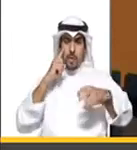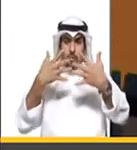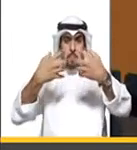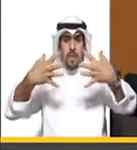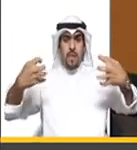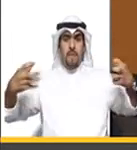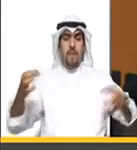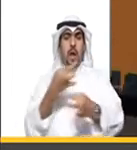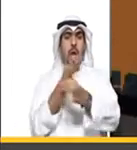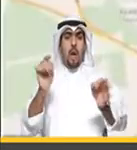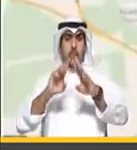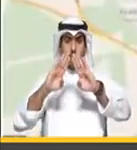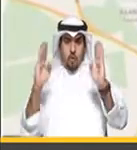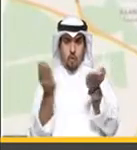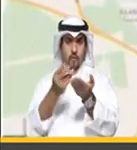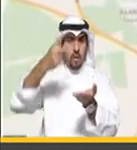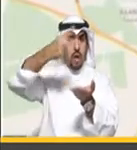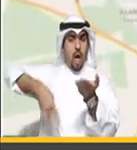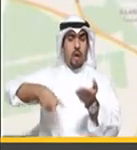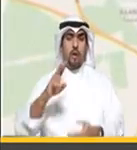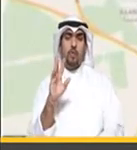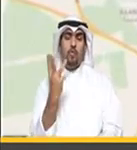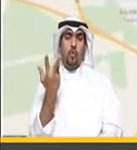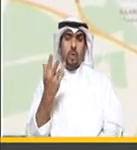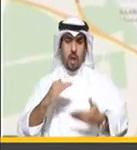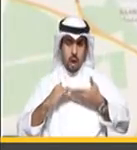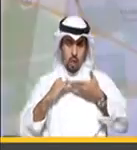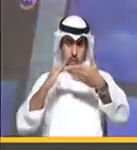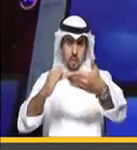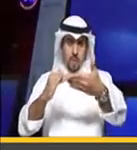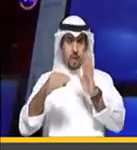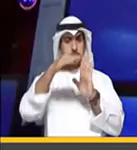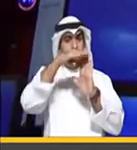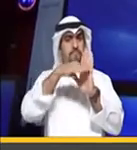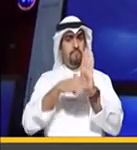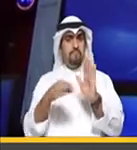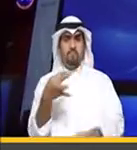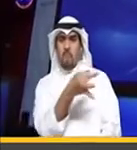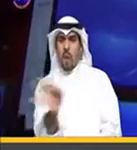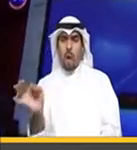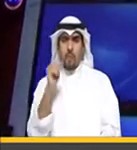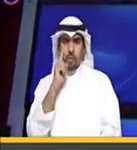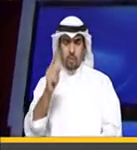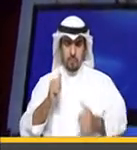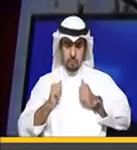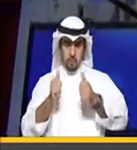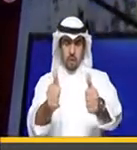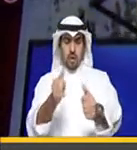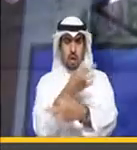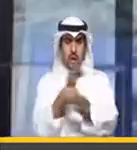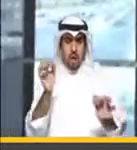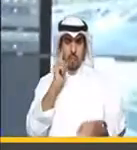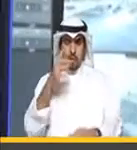غرفة اتخاذ القرار والخدمات التي تقدمها وما توفره من استعداد وأداء